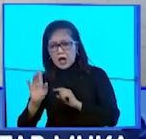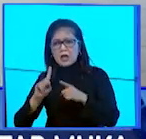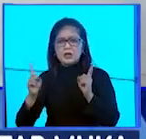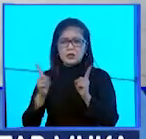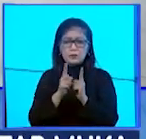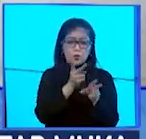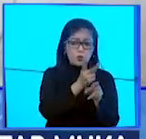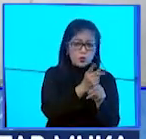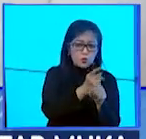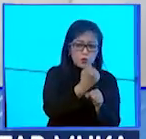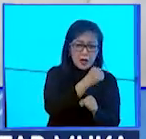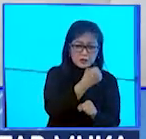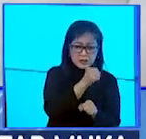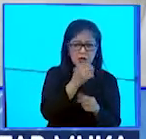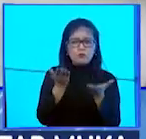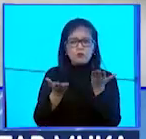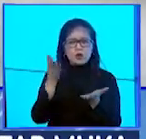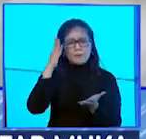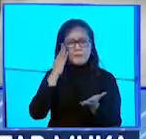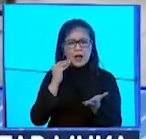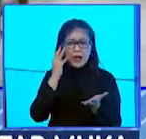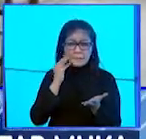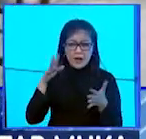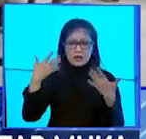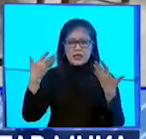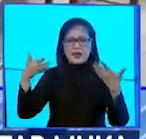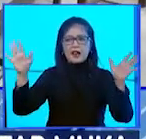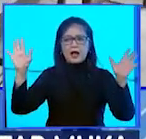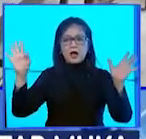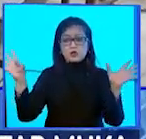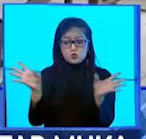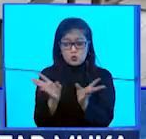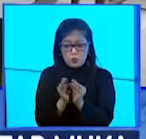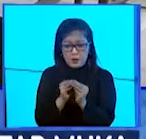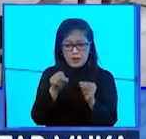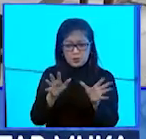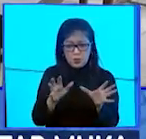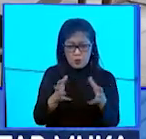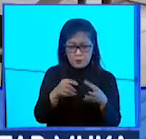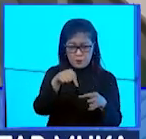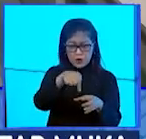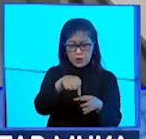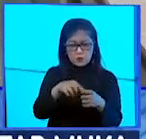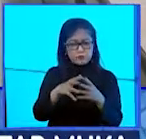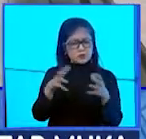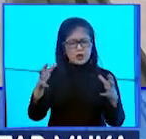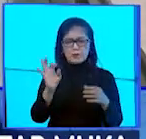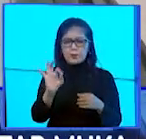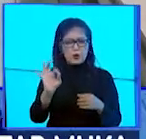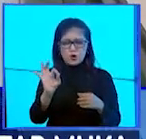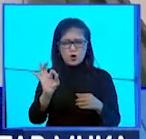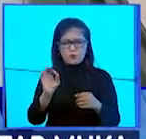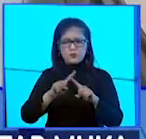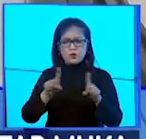mendorong pendidikan tetap juga terbatas dan kita bersyukur bahwa jumlah Cluster ini belum begitu besar hanya 2,8 persen kita berharap ini tidak